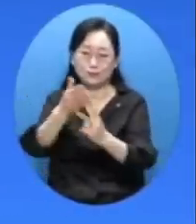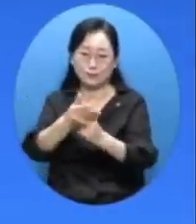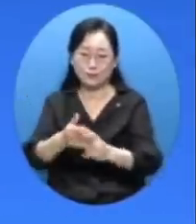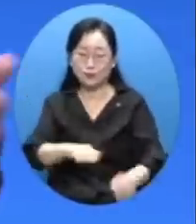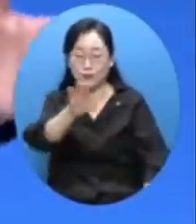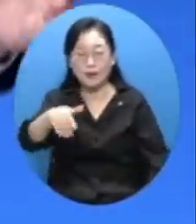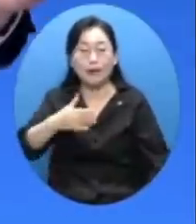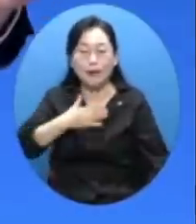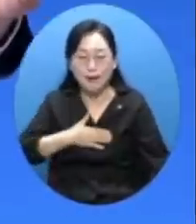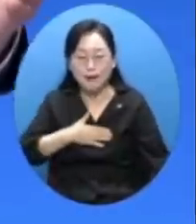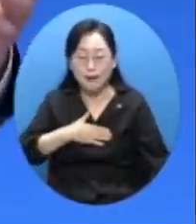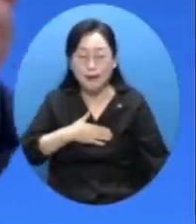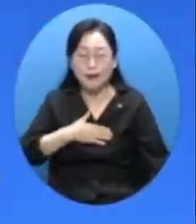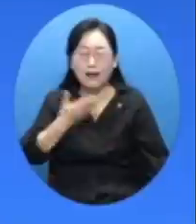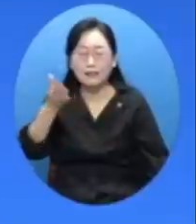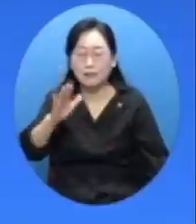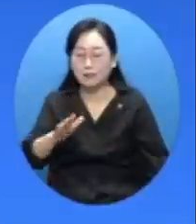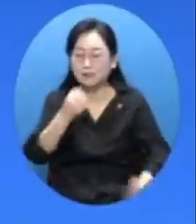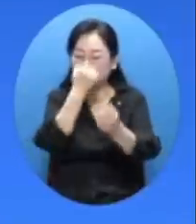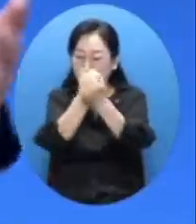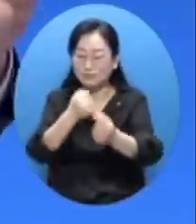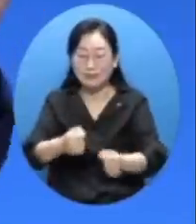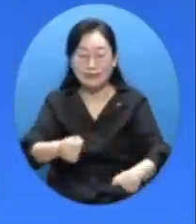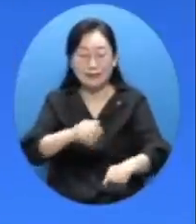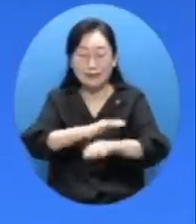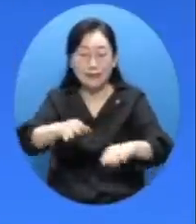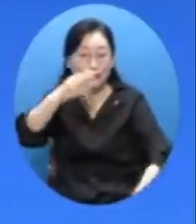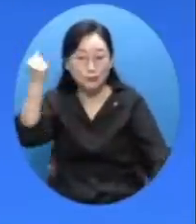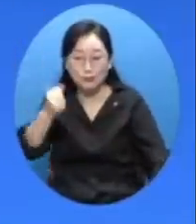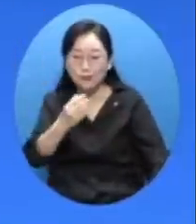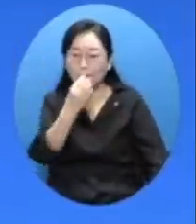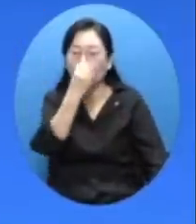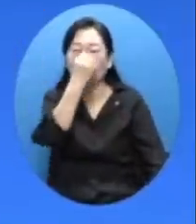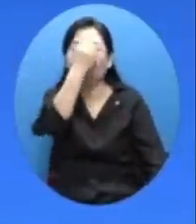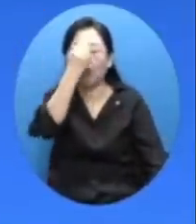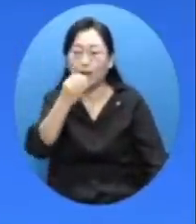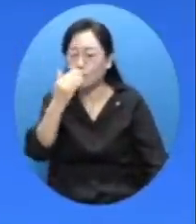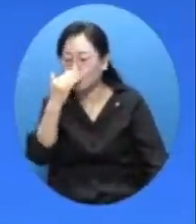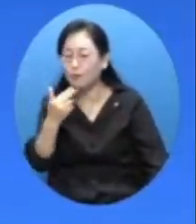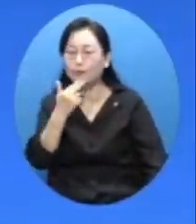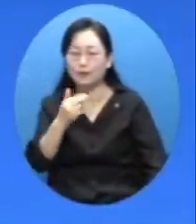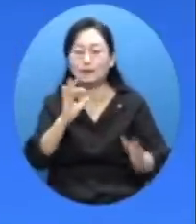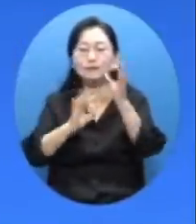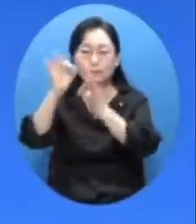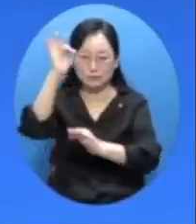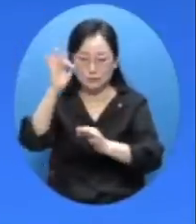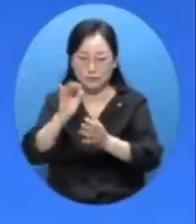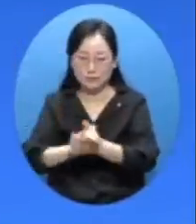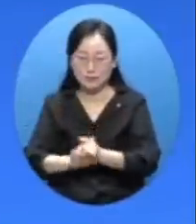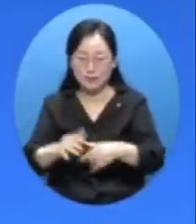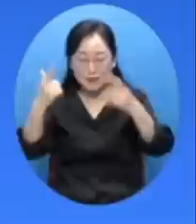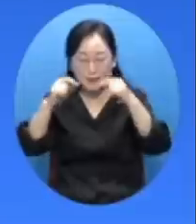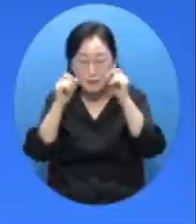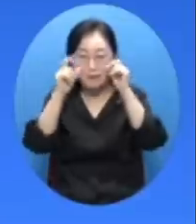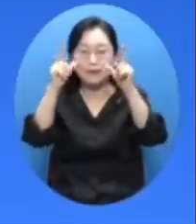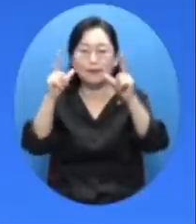잘될 때는 겸손의 길을 가지 않고 교만의 길로 가는 그런 실수를 하게 되는 것입니다. 늘 깨어있어서 하나님 앞에